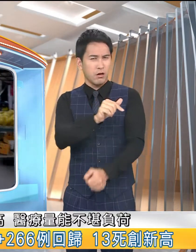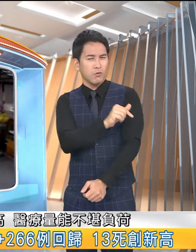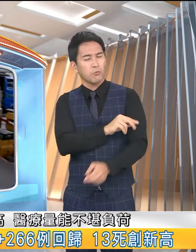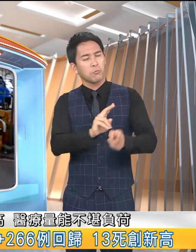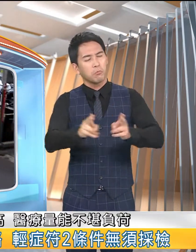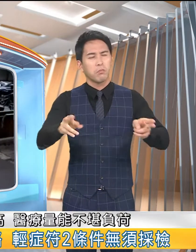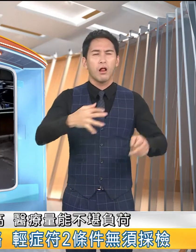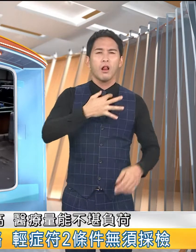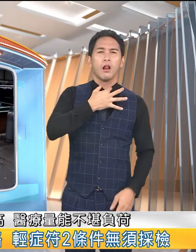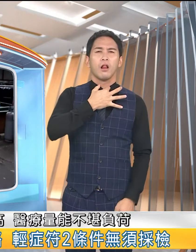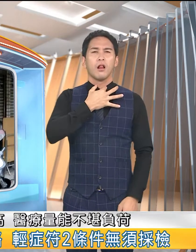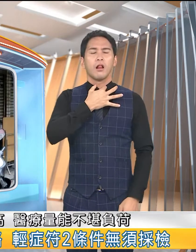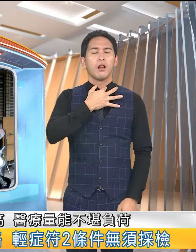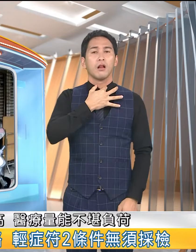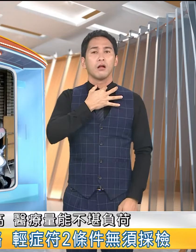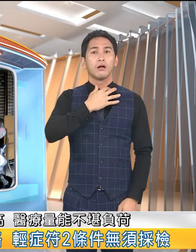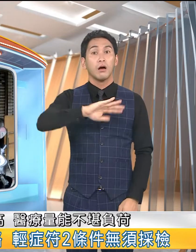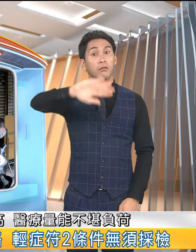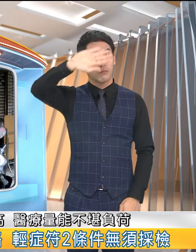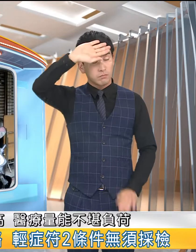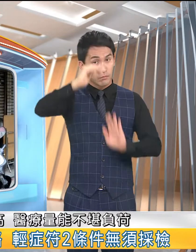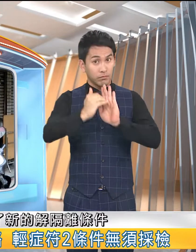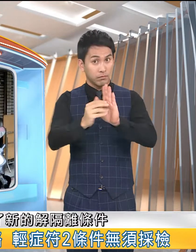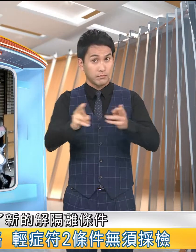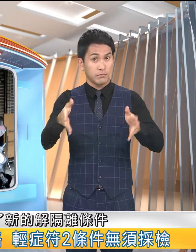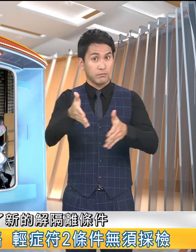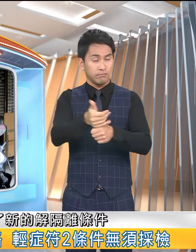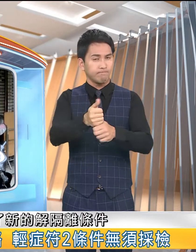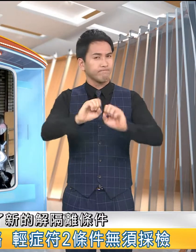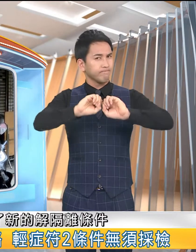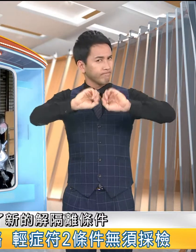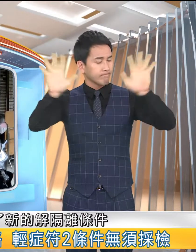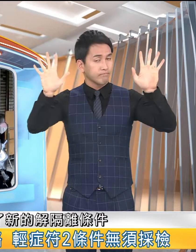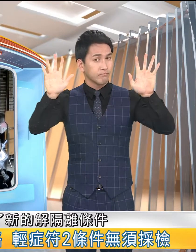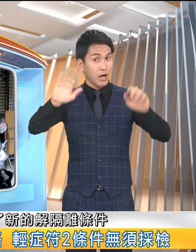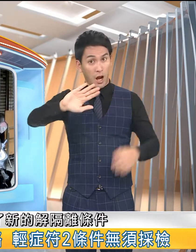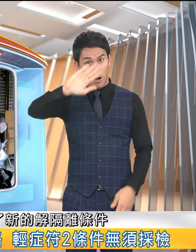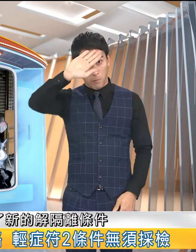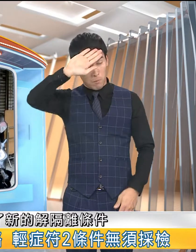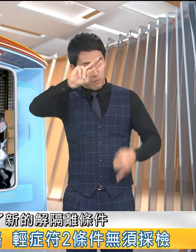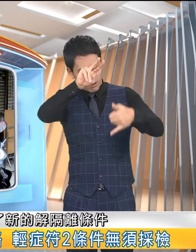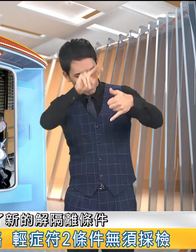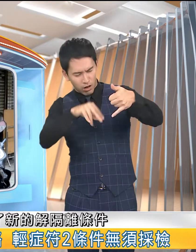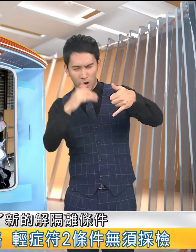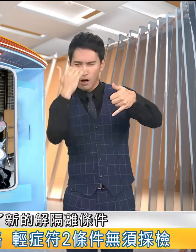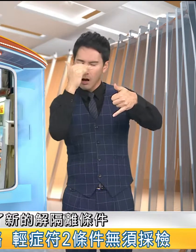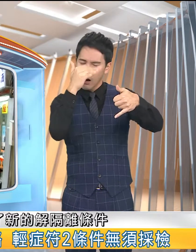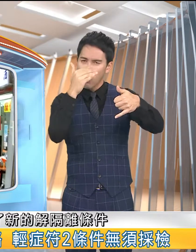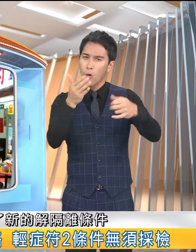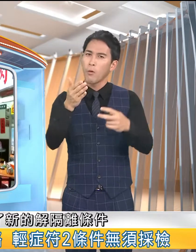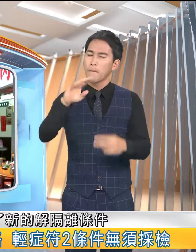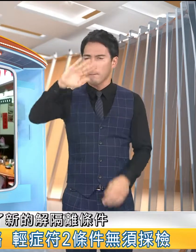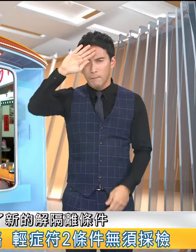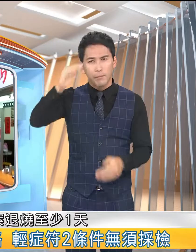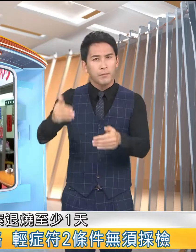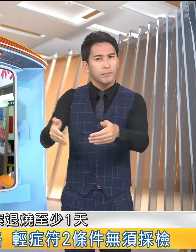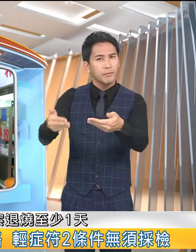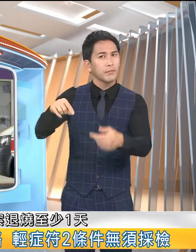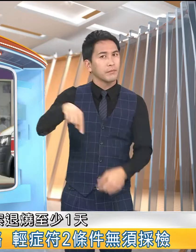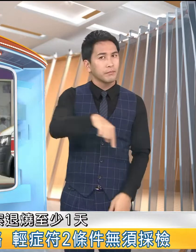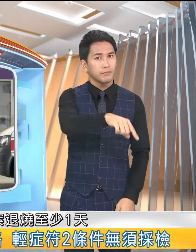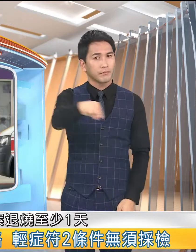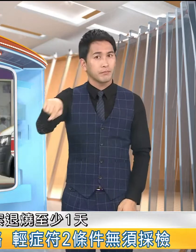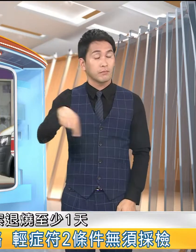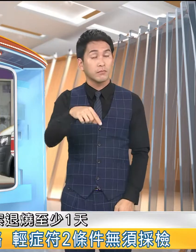高，医疗量能不堪负荷。指挥中心也公布了新的解隔离条件，无